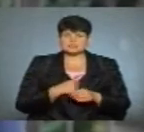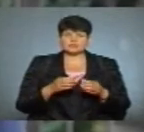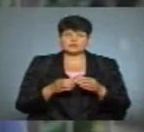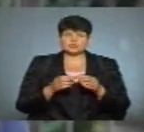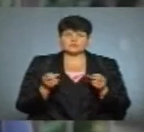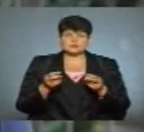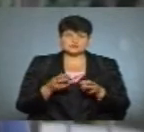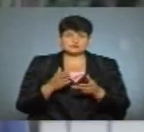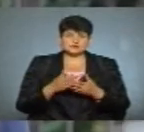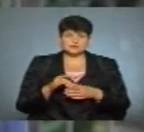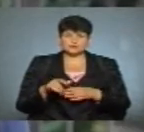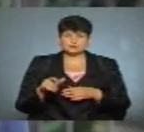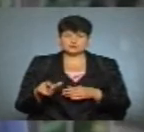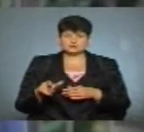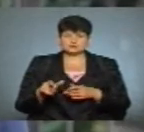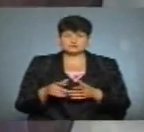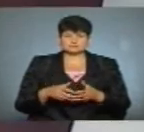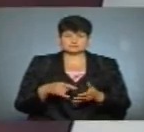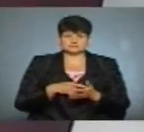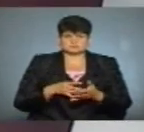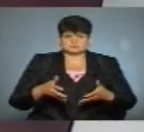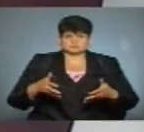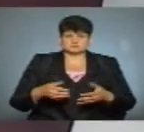ризику знаходяться люди з надлишковою вагою.